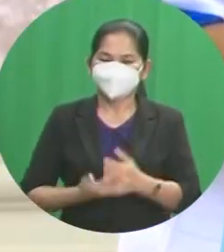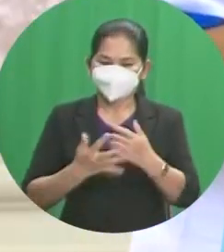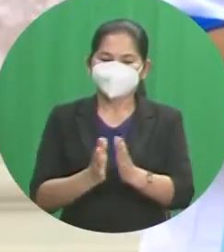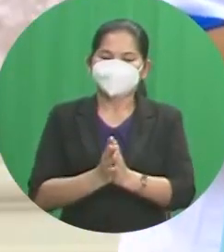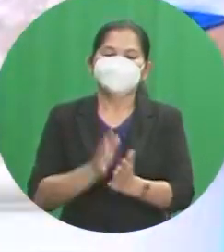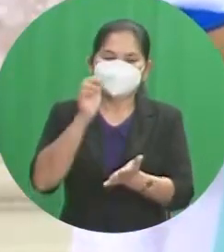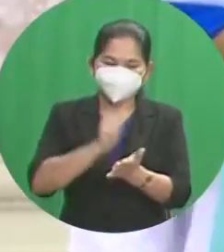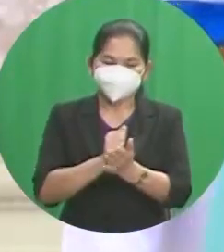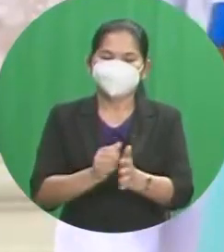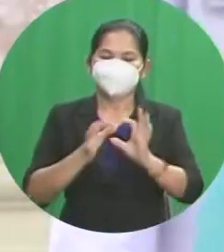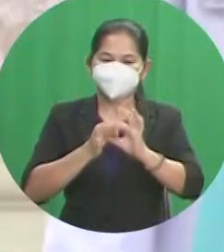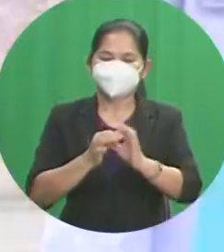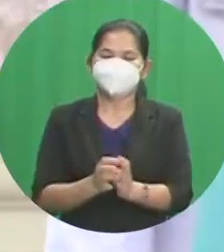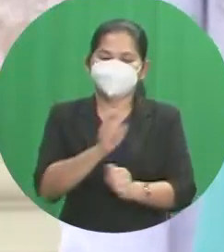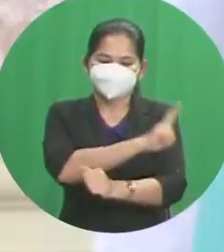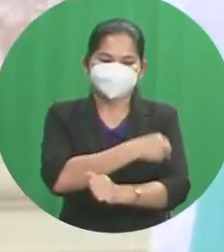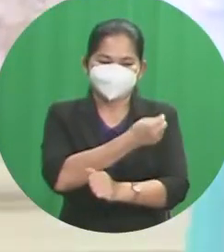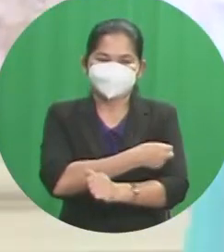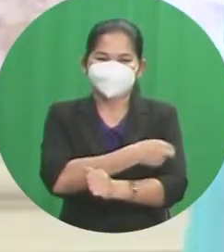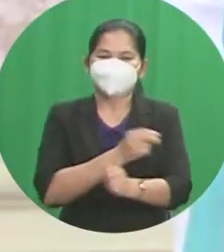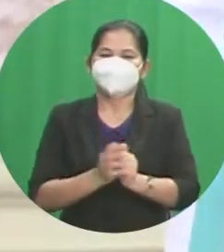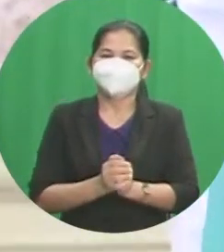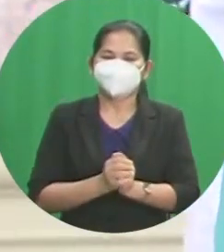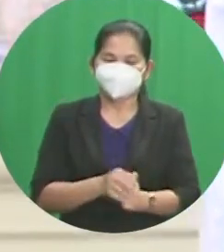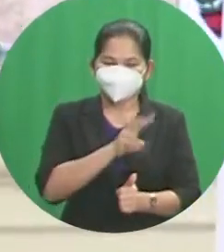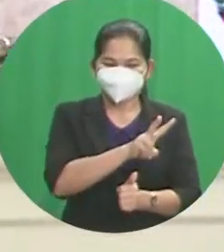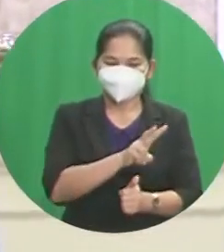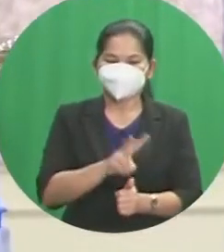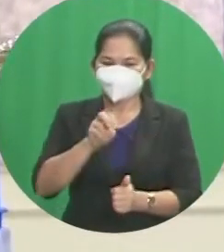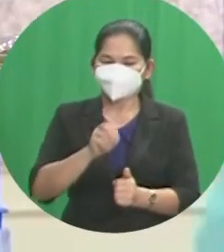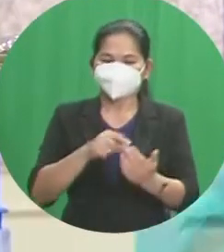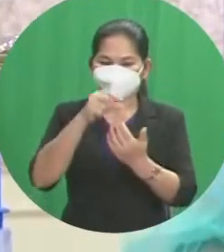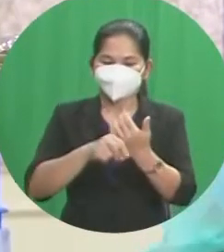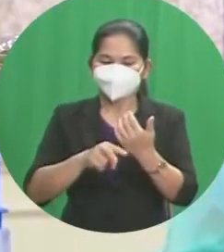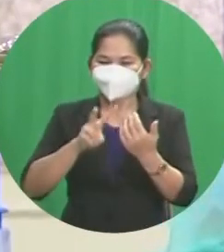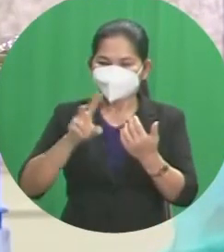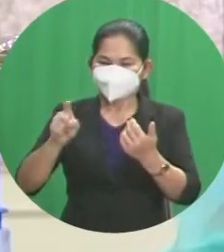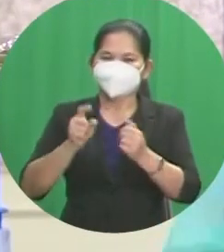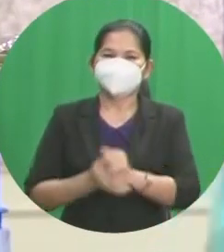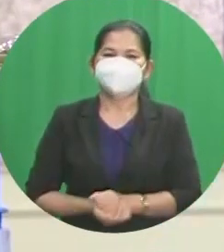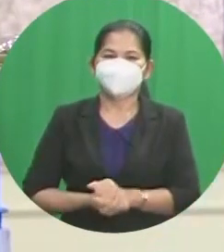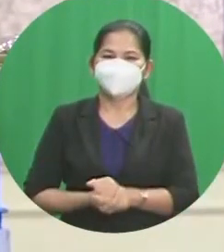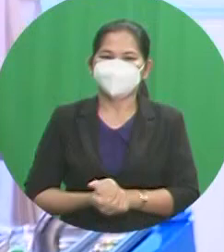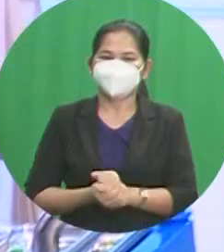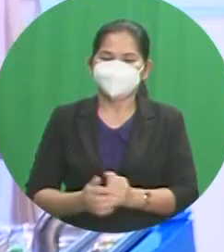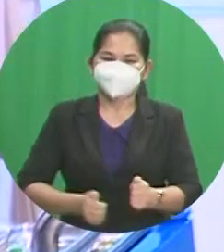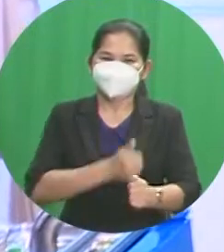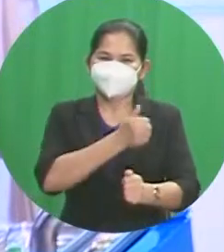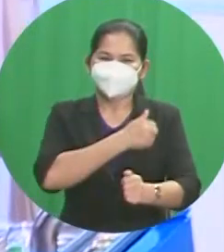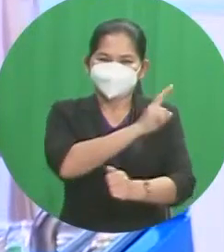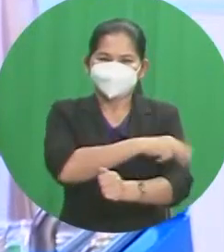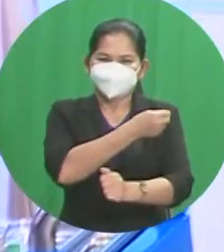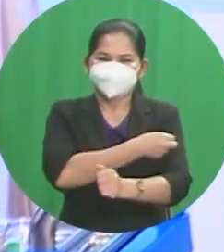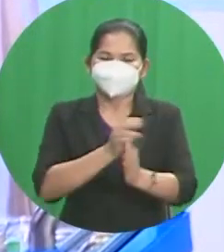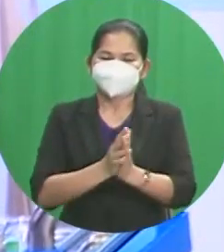និងសម្រាប់ការពង្រឹងប្រព័ន្ធសុខាភិបាលកាត់ត្រឹមថ្ងៃទី20ខែកក្កដាឆ្នាំ2021ក្រសួងសុខាភិបាលនិ